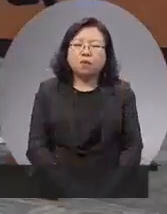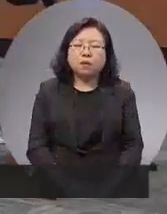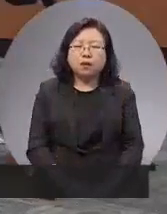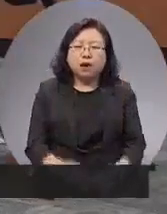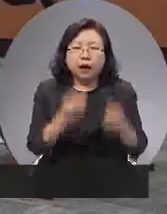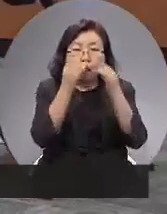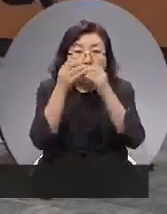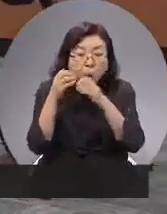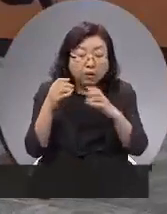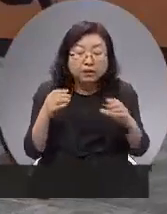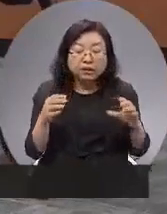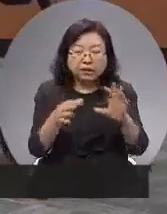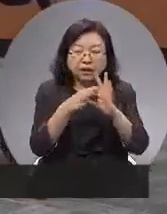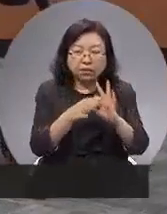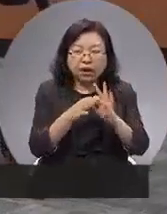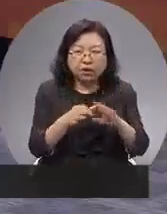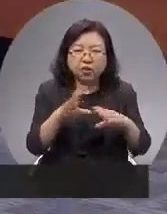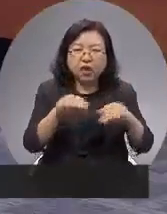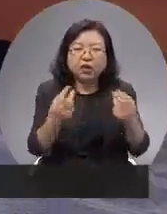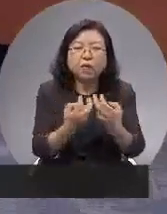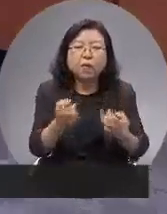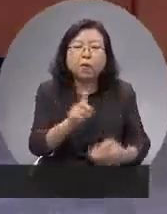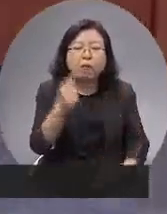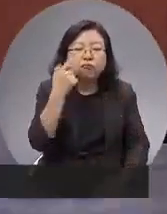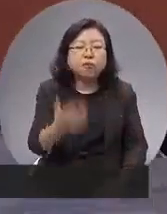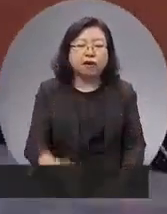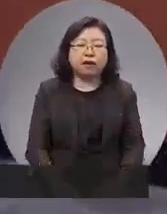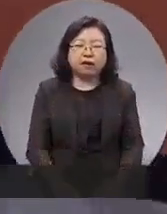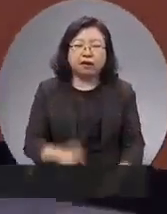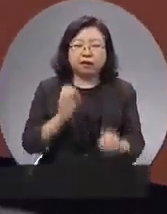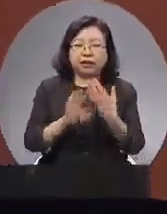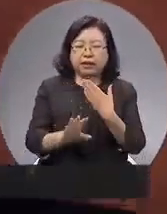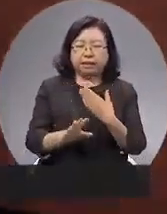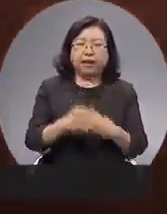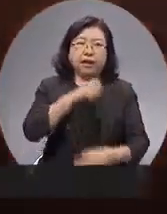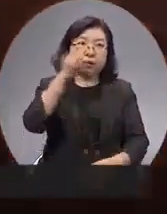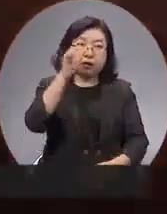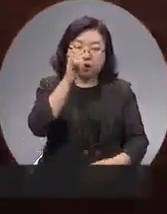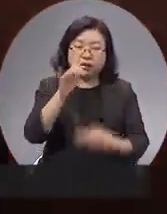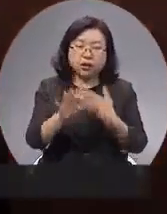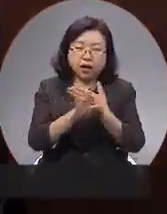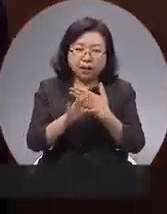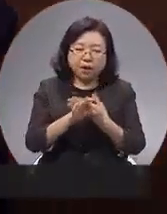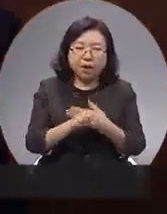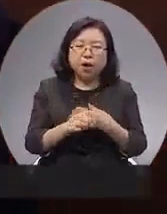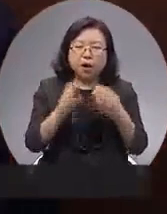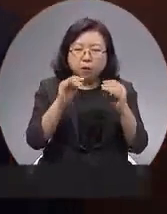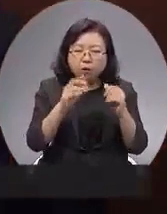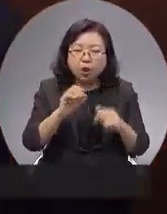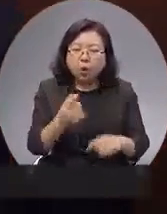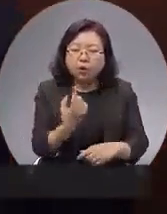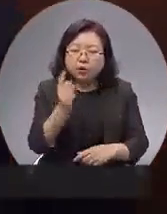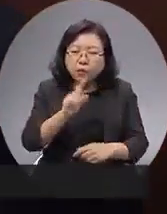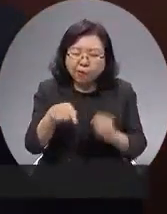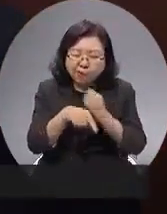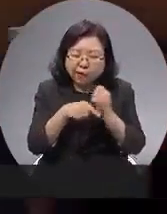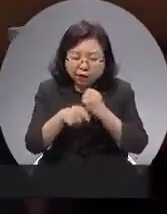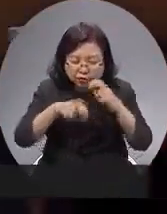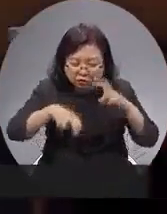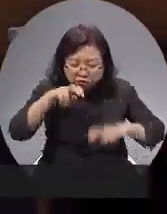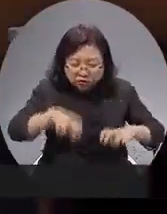미세먼지와 관련해 해결책을 묻자 김 후보는 당선이 된다면 미세먼지 원인부터 과학적으로 분석한